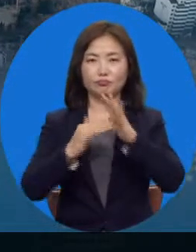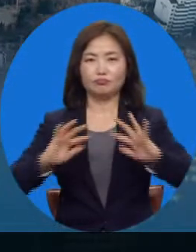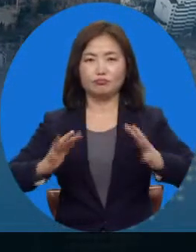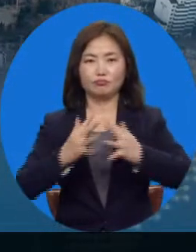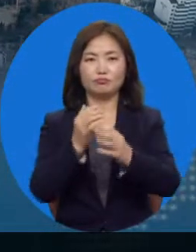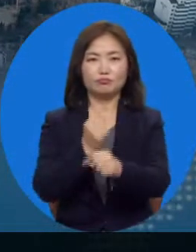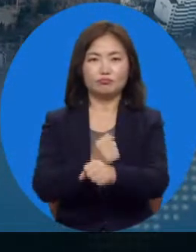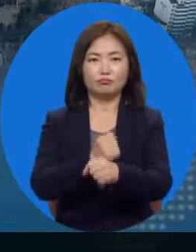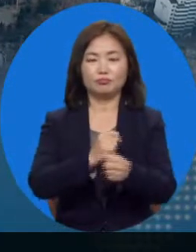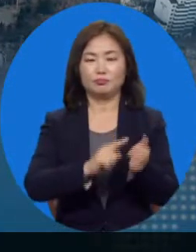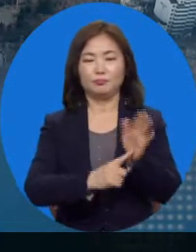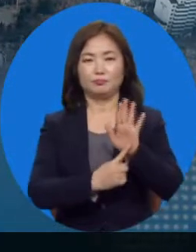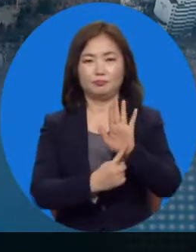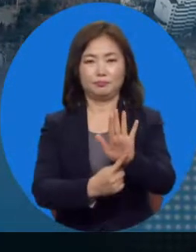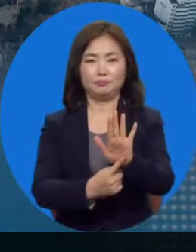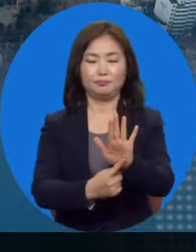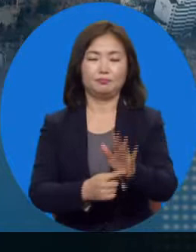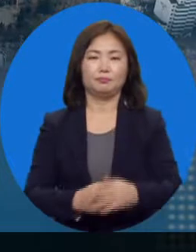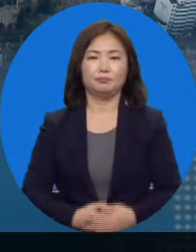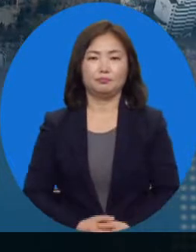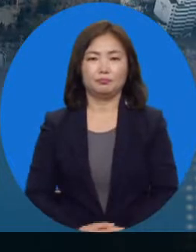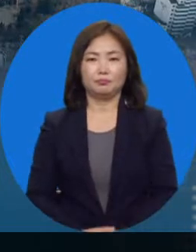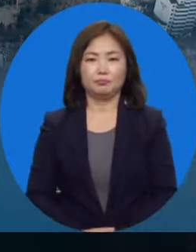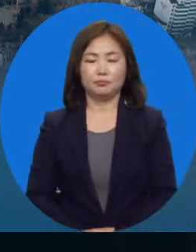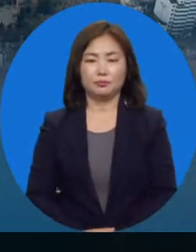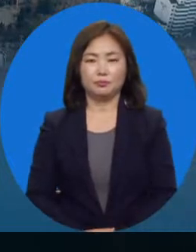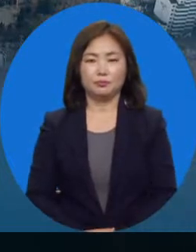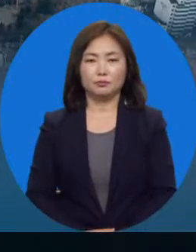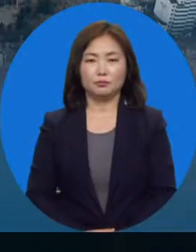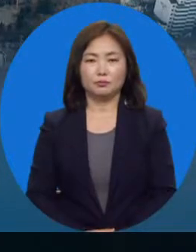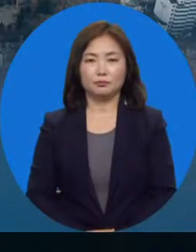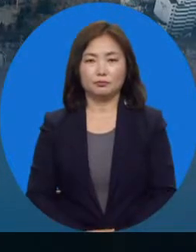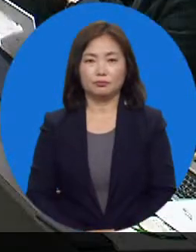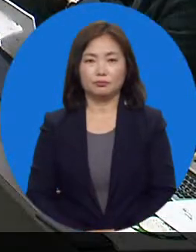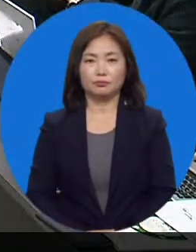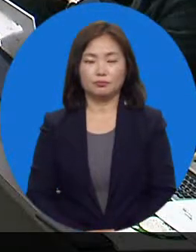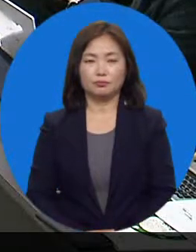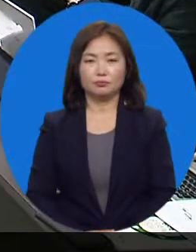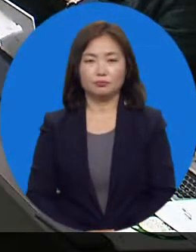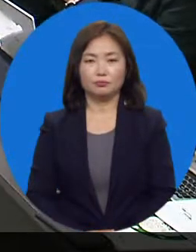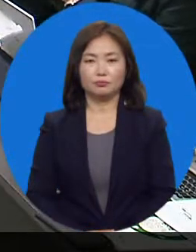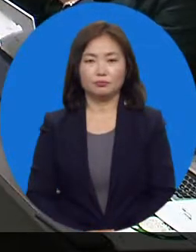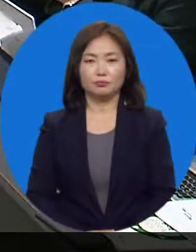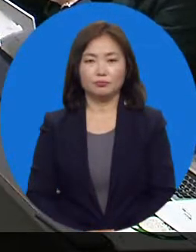건물로 짓겠다고 밝혔습니다. 권윤수 기자가 보도합니다.